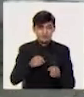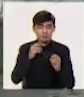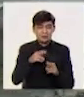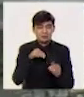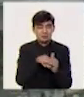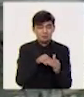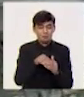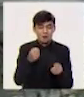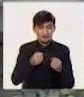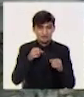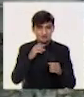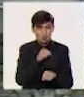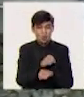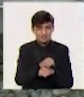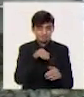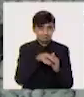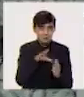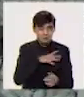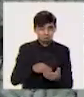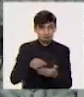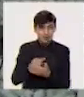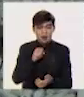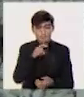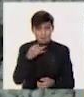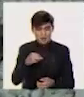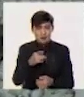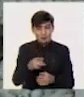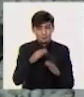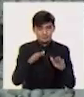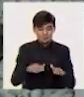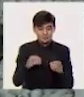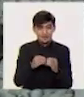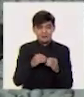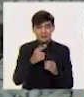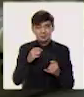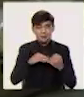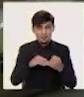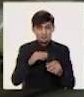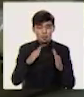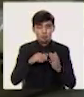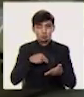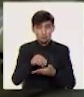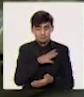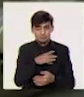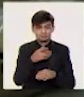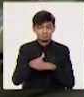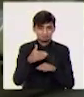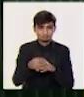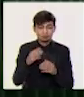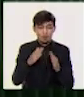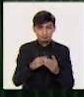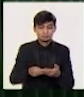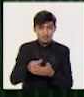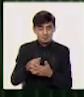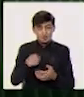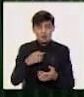қойып келген ол, Алматының іргесіндегі Абай ауылынан 10 жүздік жер телімі бар үй сатып алып, ақысын бөліп төлеуге үй